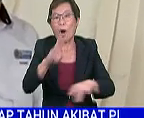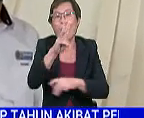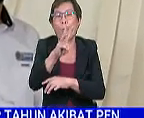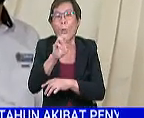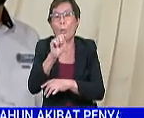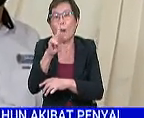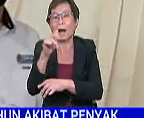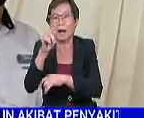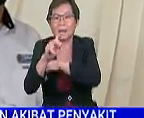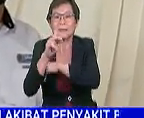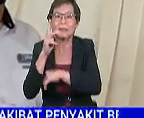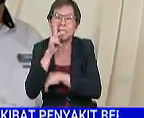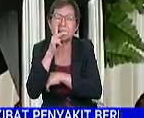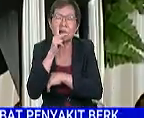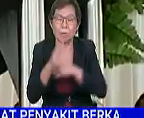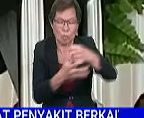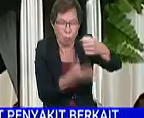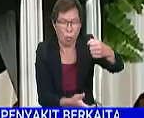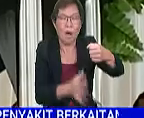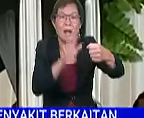melibatkan peruntukan sebanyak